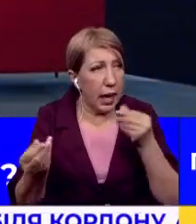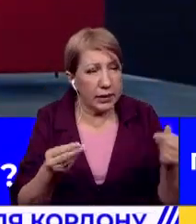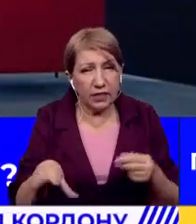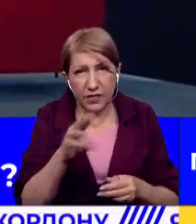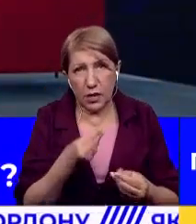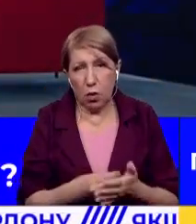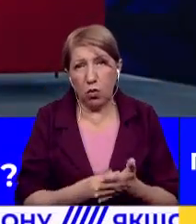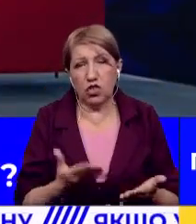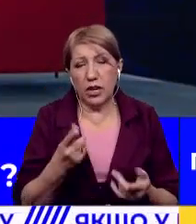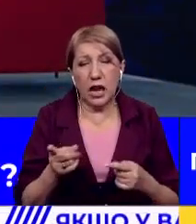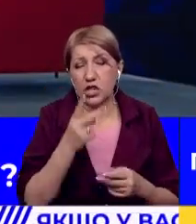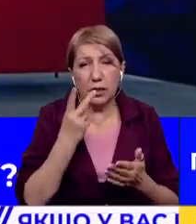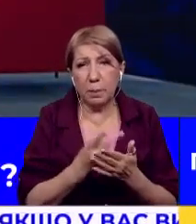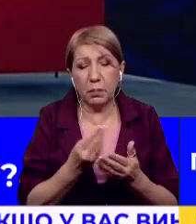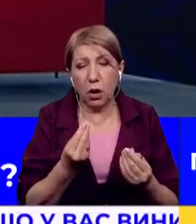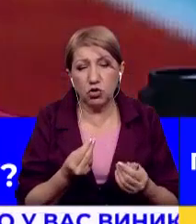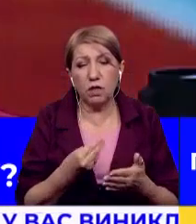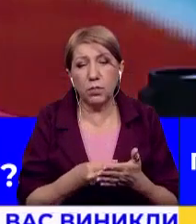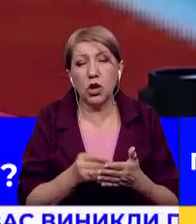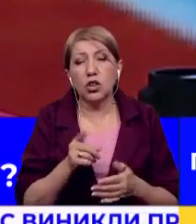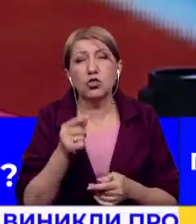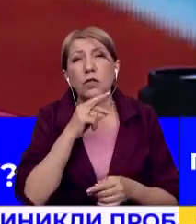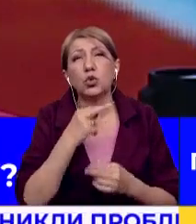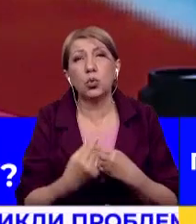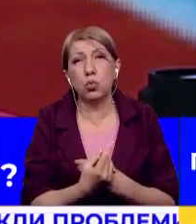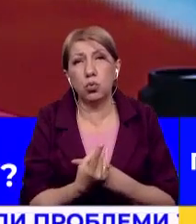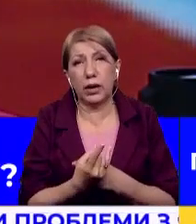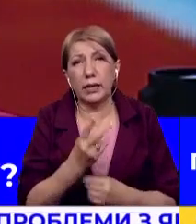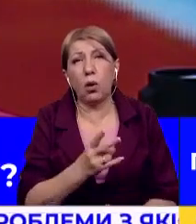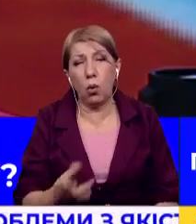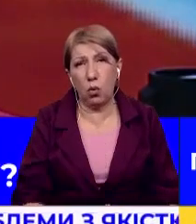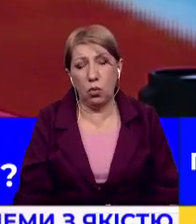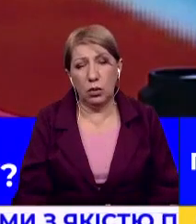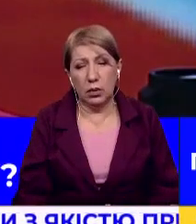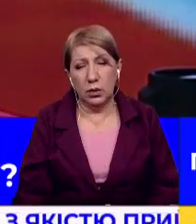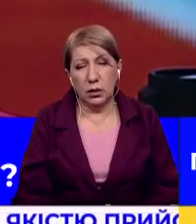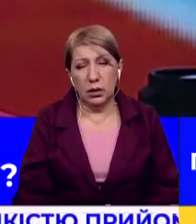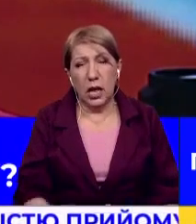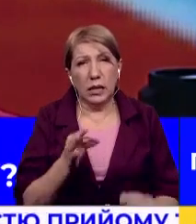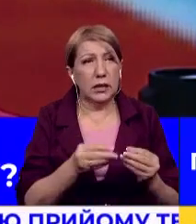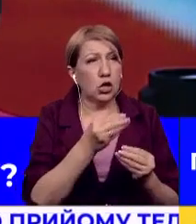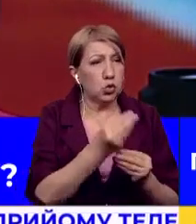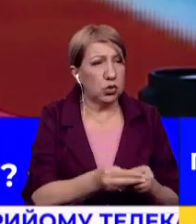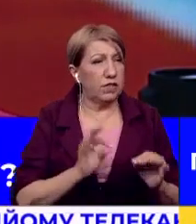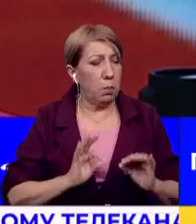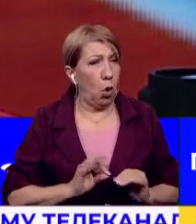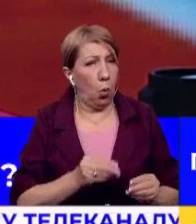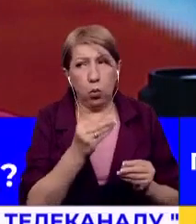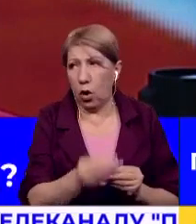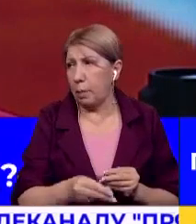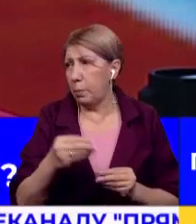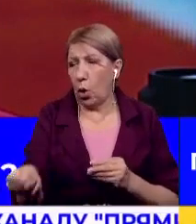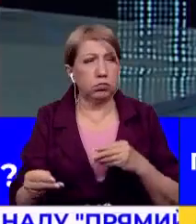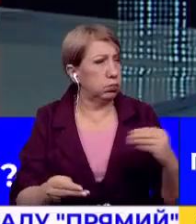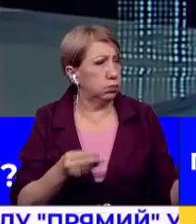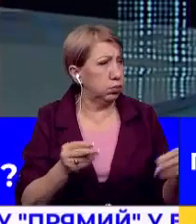платять гроші. Якщо ви не передбачили кошти в бюджеті, що ви дурите, кого ви дурите? Ви на суддів дали, на прокурорів дали, на тих дали,